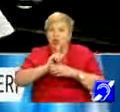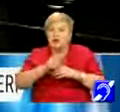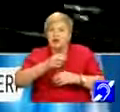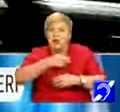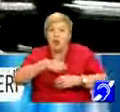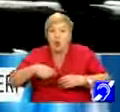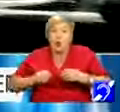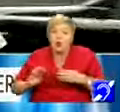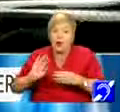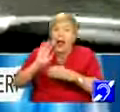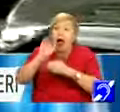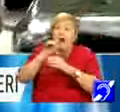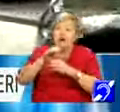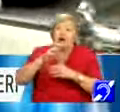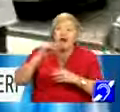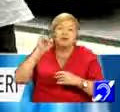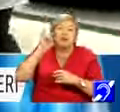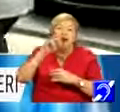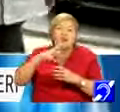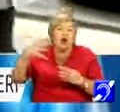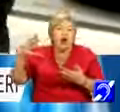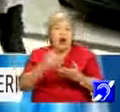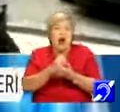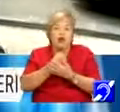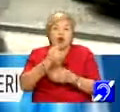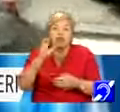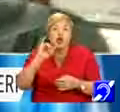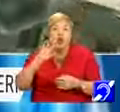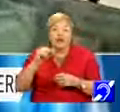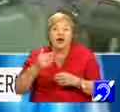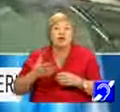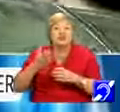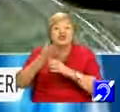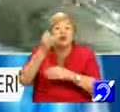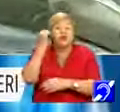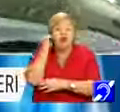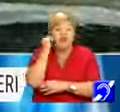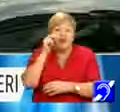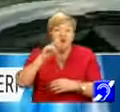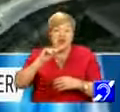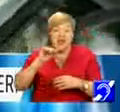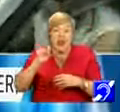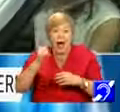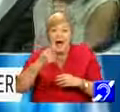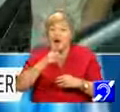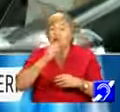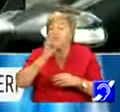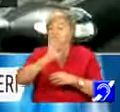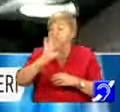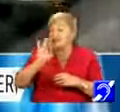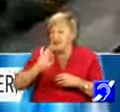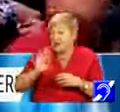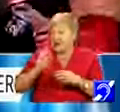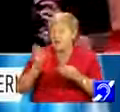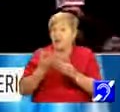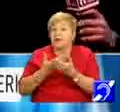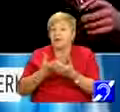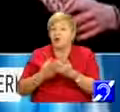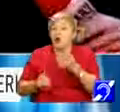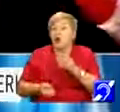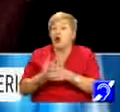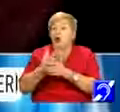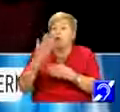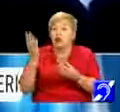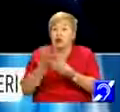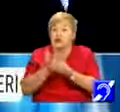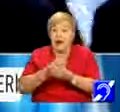urcat în avion și l-au luat pe Nelu Iordache și l-au adus chiar aici la DNA, unde este audiat de la acea oră. Deocamdată